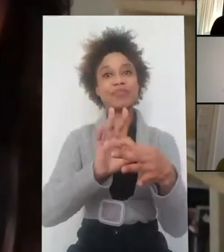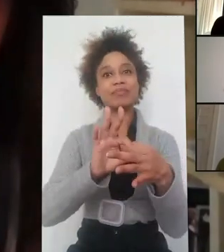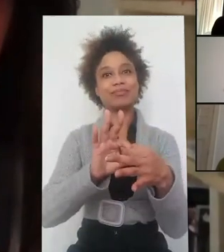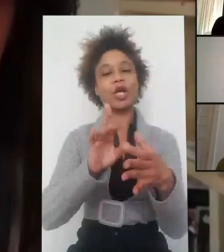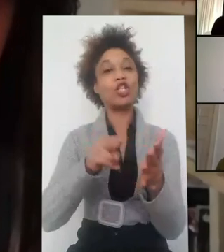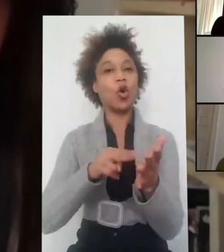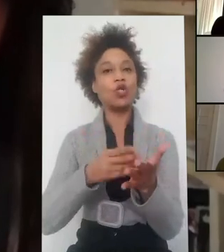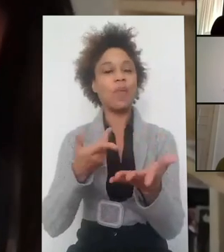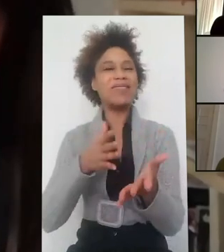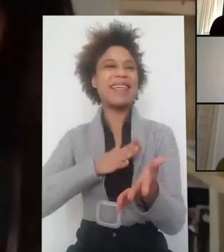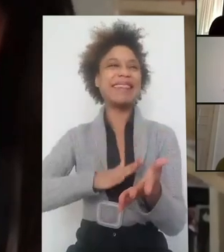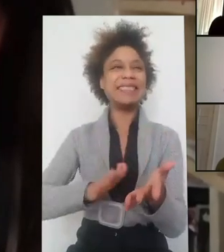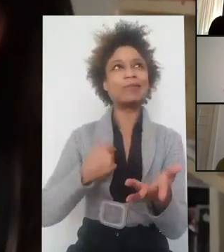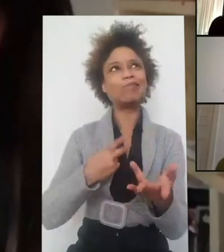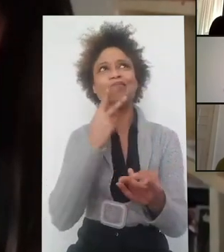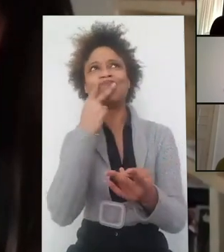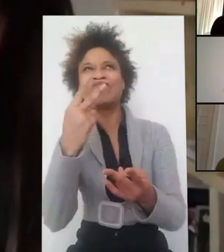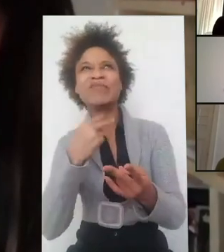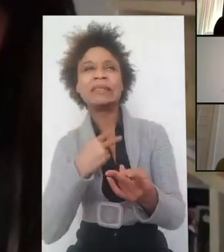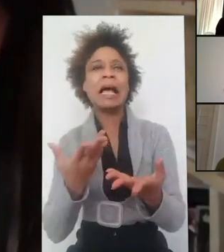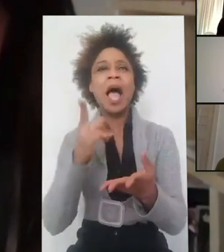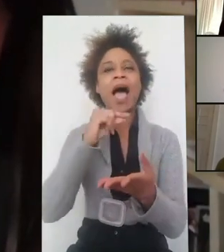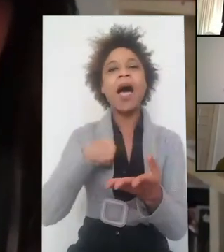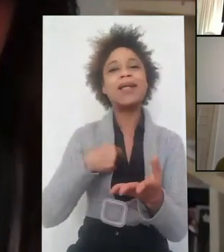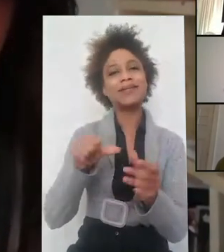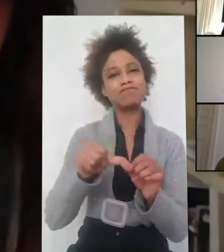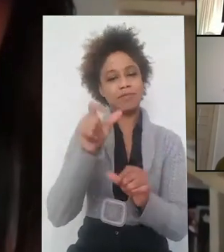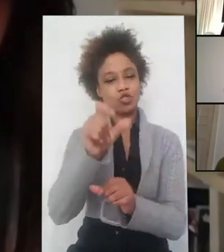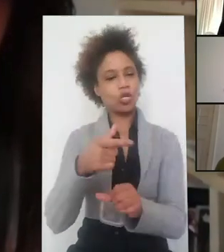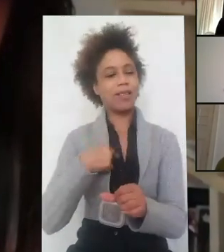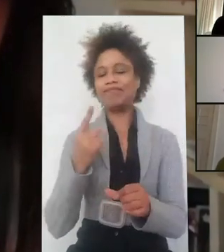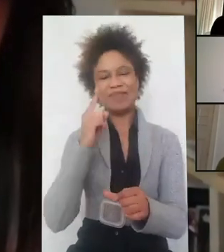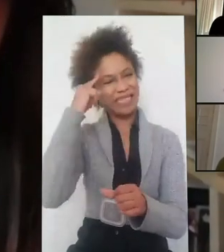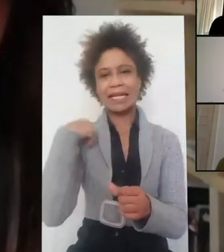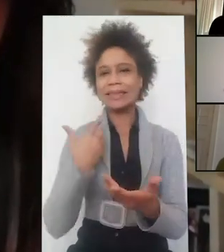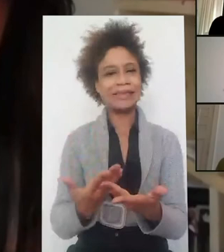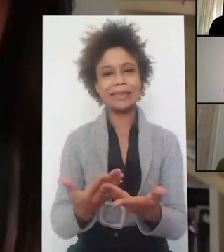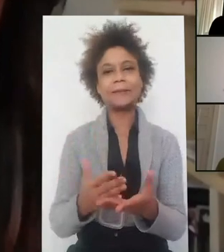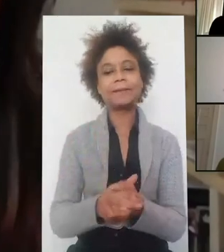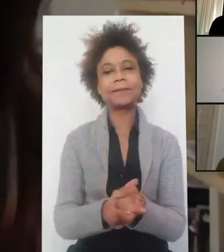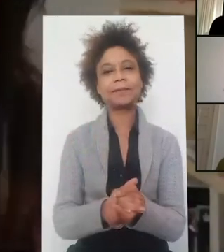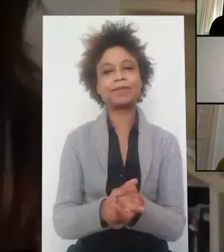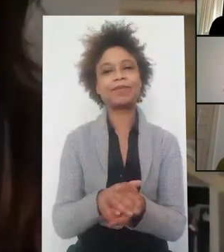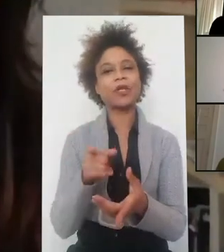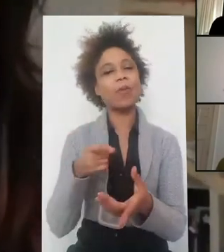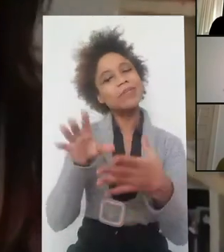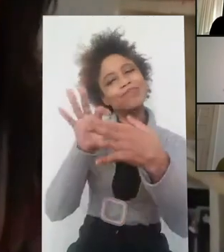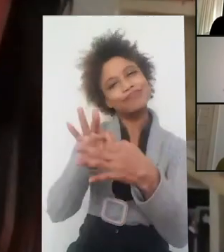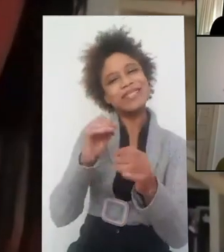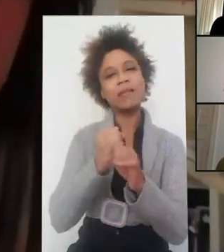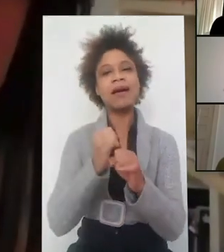over gehad hebben, wat altijd een lastige punt blijft, is dat wij zijn